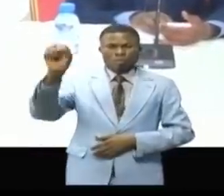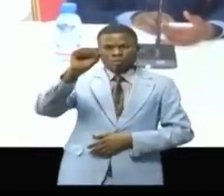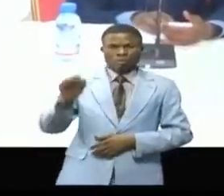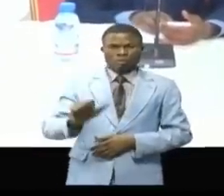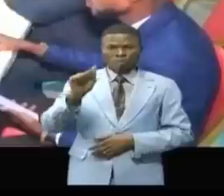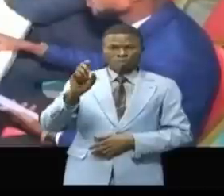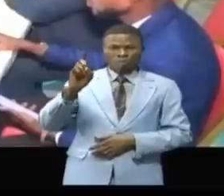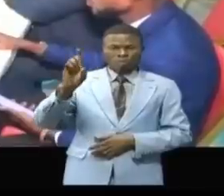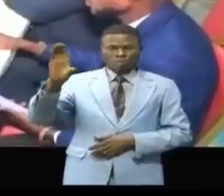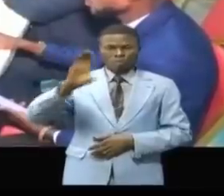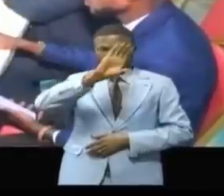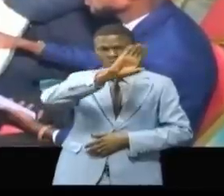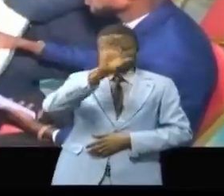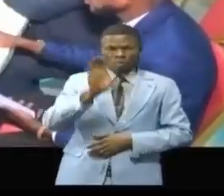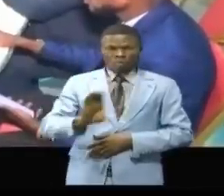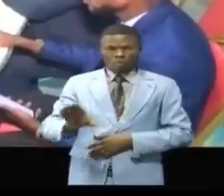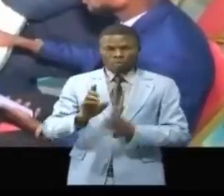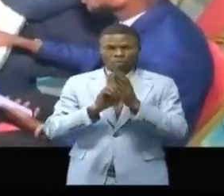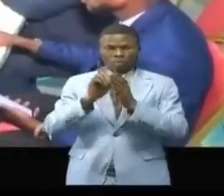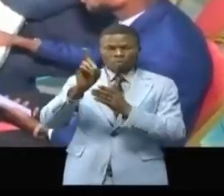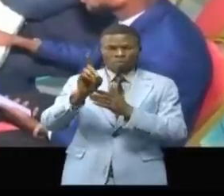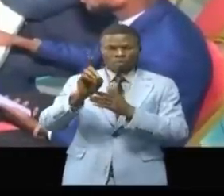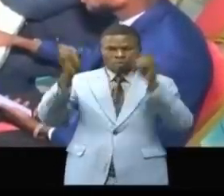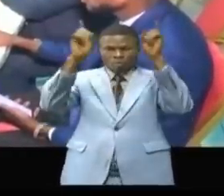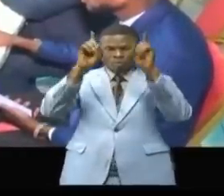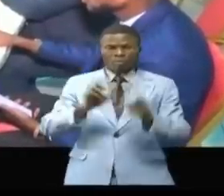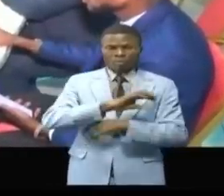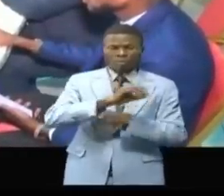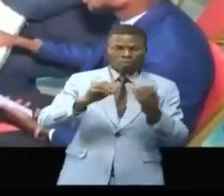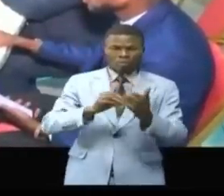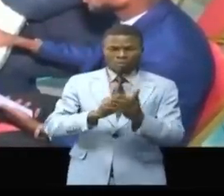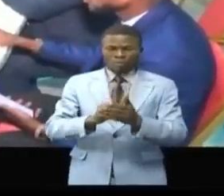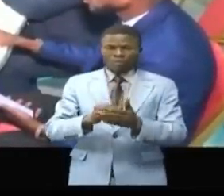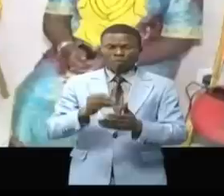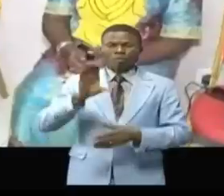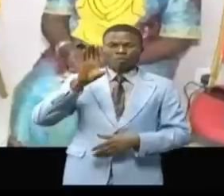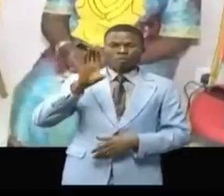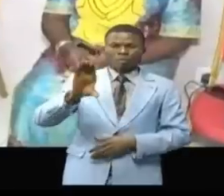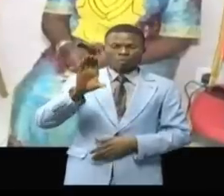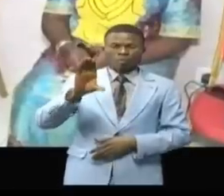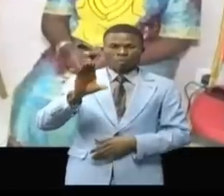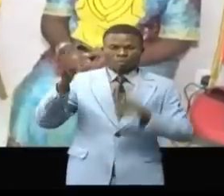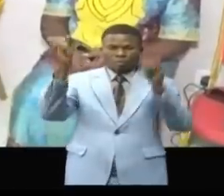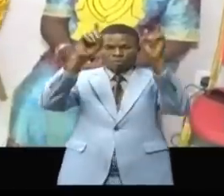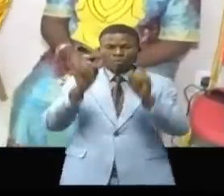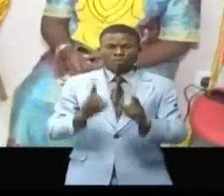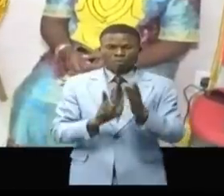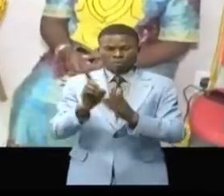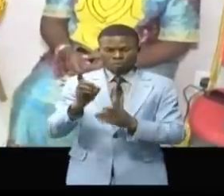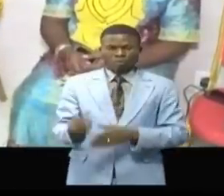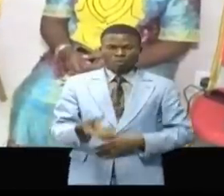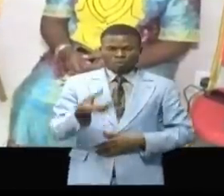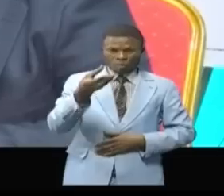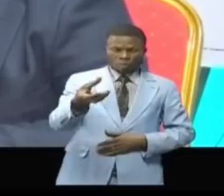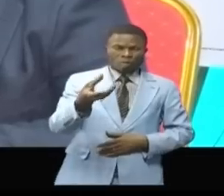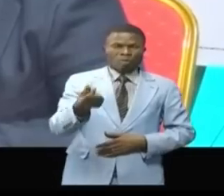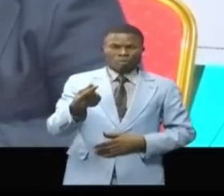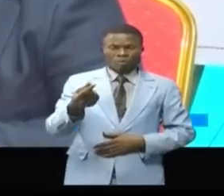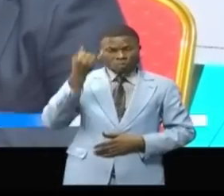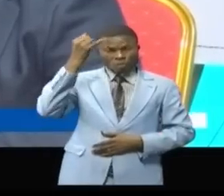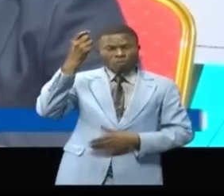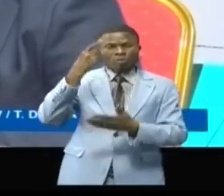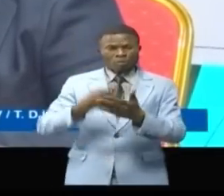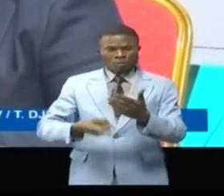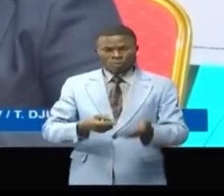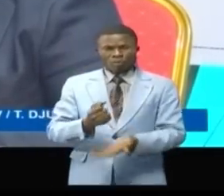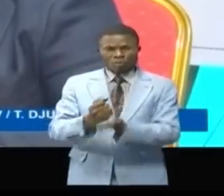Communauté de développement de l'Afrique australe, est financé par la BAD, Banque africaine de développement. Il vise à permettre aux